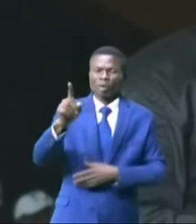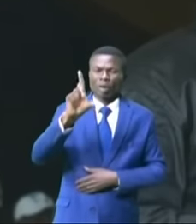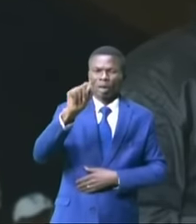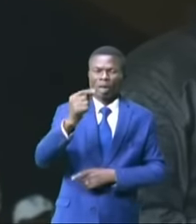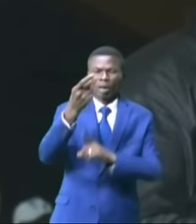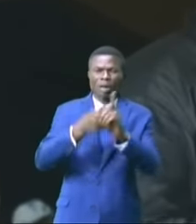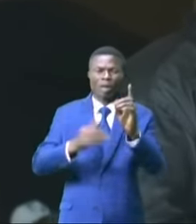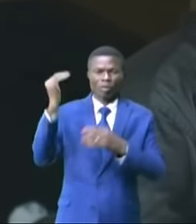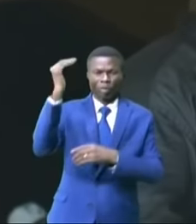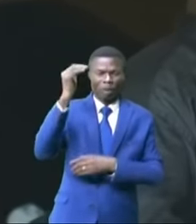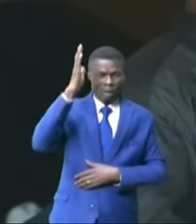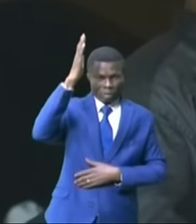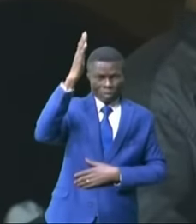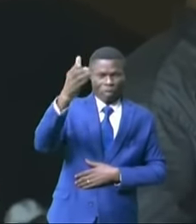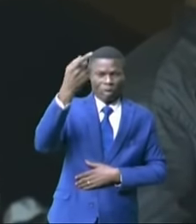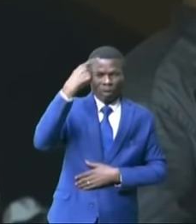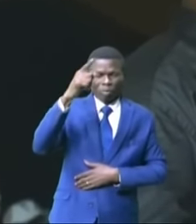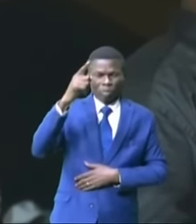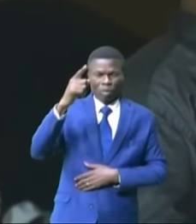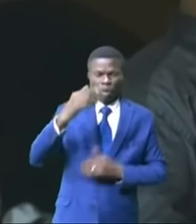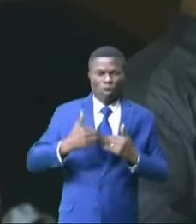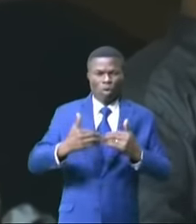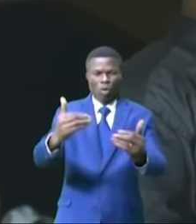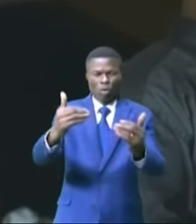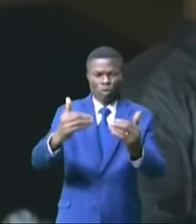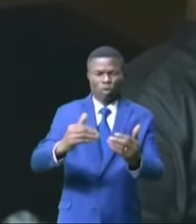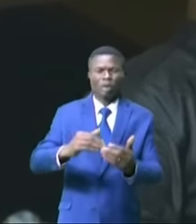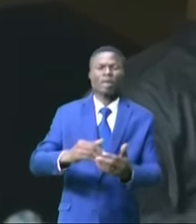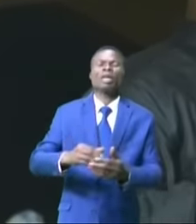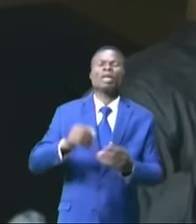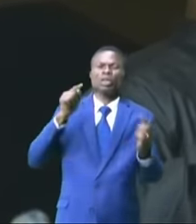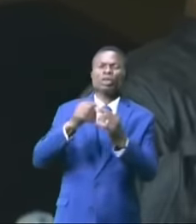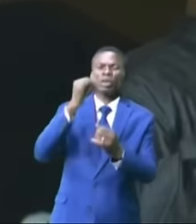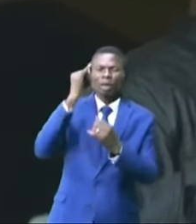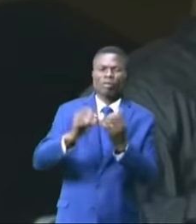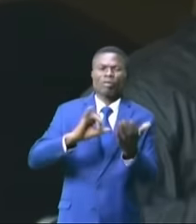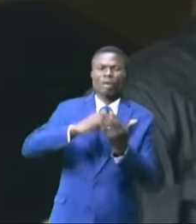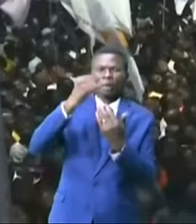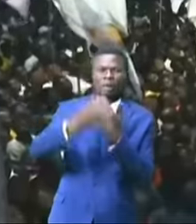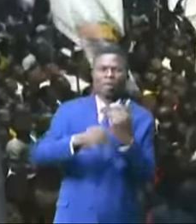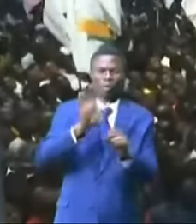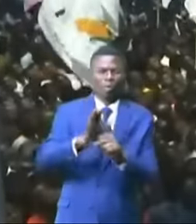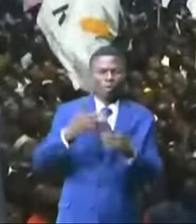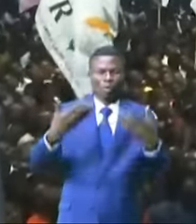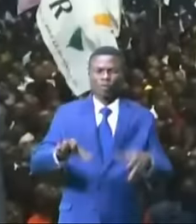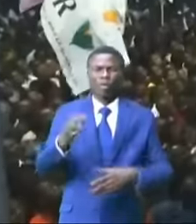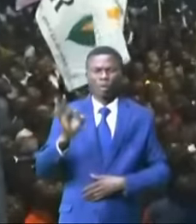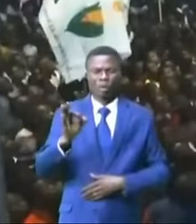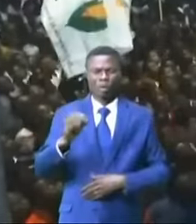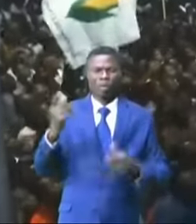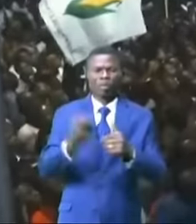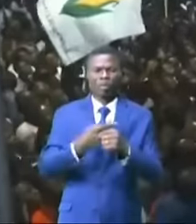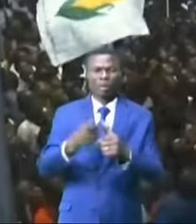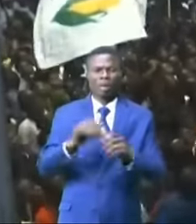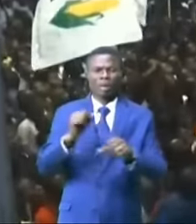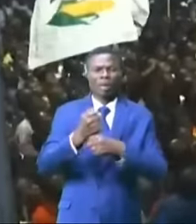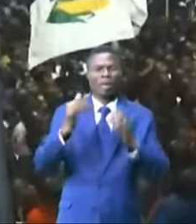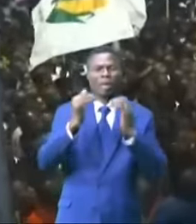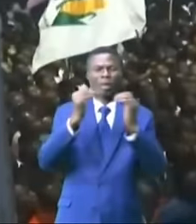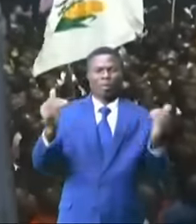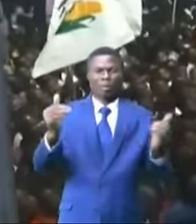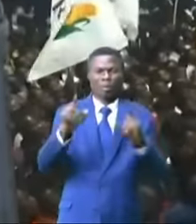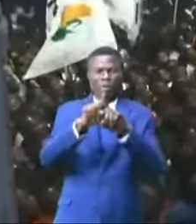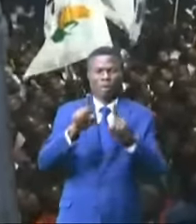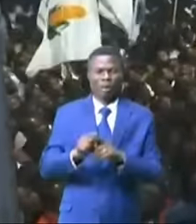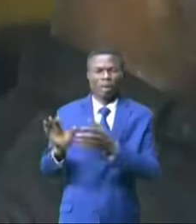décembre prochain pour parachever les grandes réalisations en cours, notamment la consolidation de la paix et